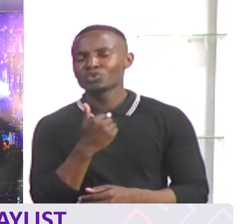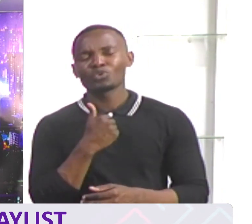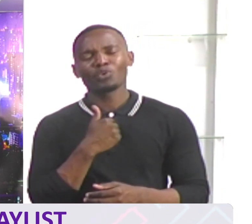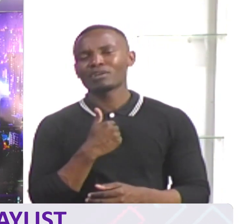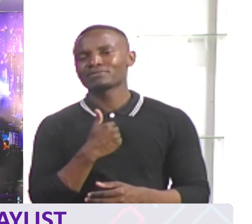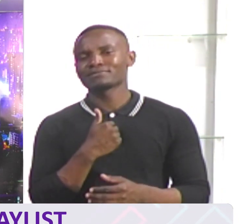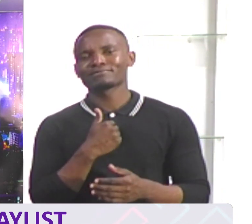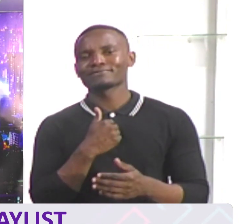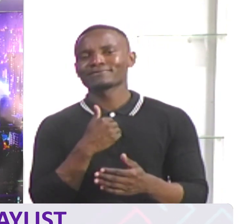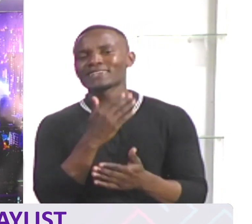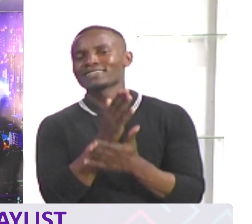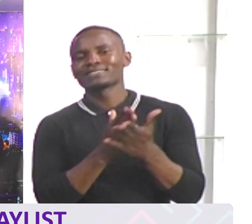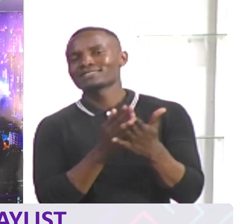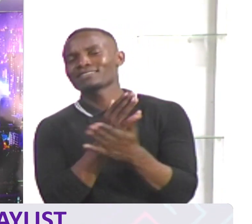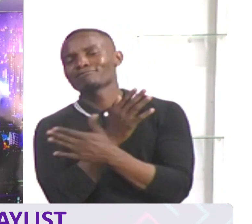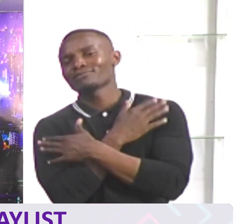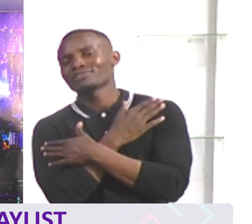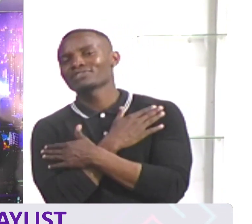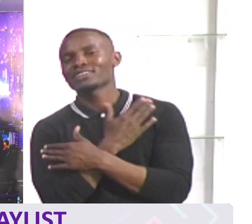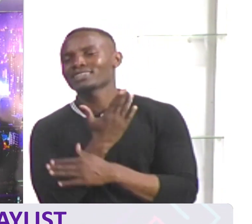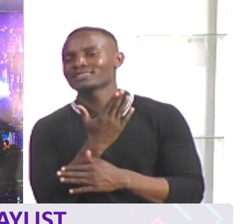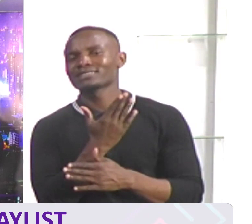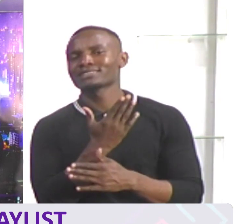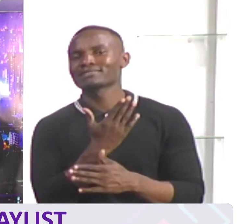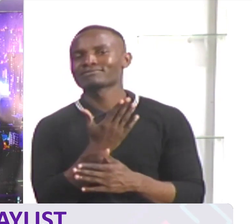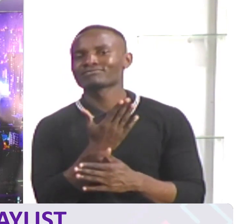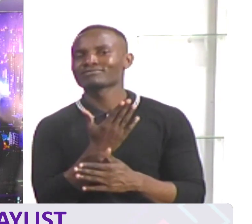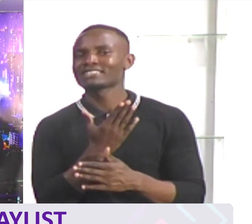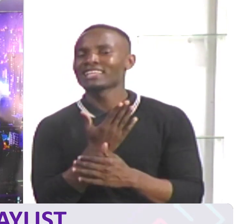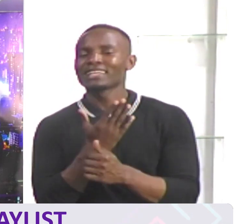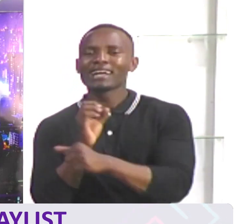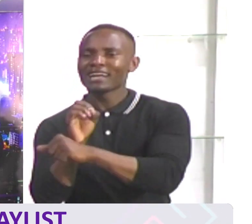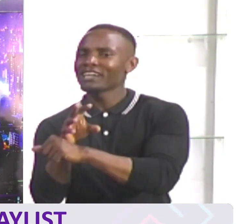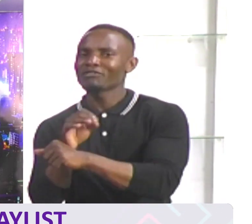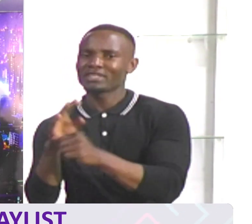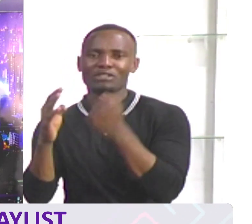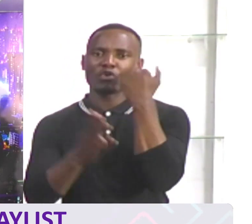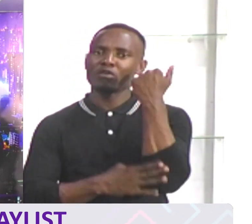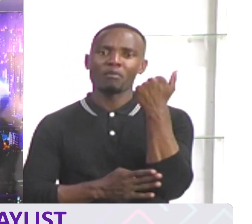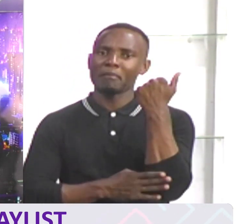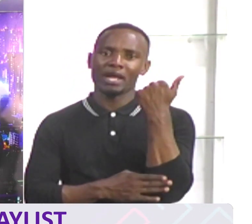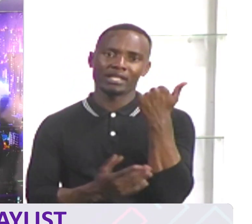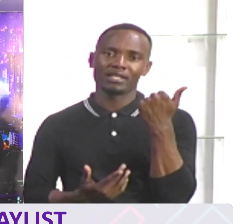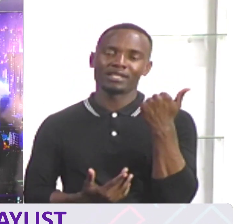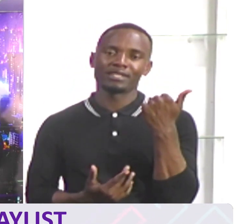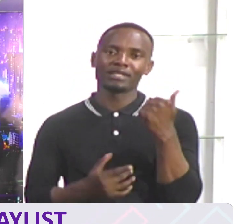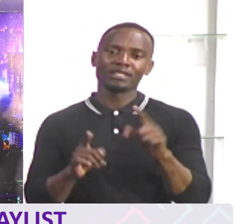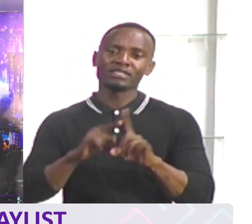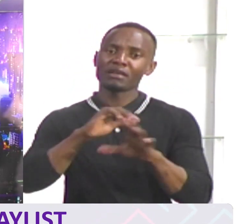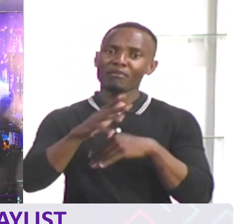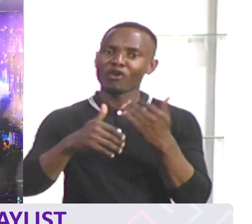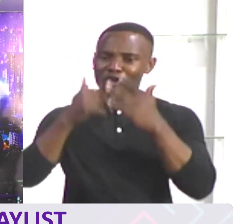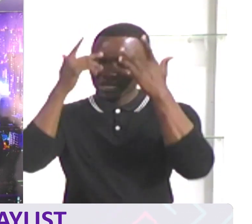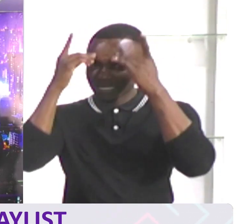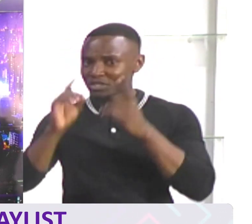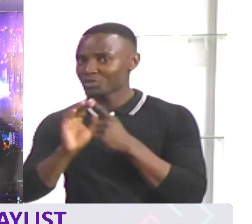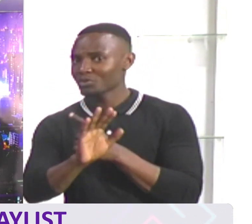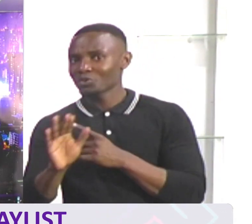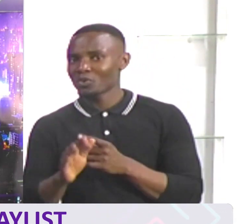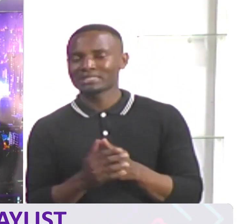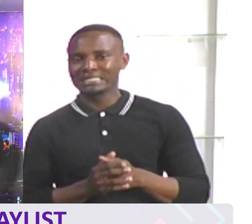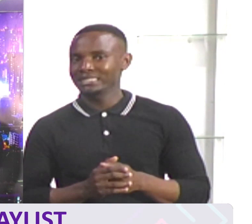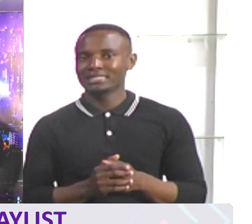negative watu na kuinfluence negative kwa maisha yako mtu wangu. Sasa kwa ni decisions una make zote mtu wangu zitakuwa ni very limited because